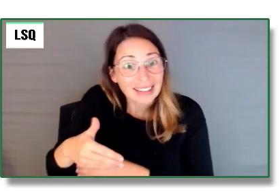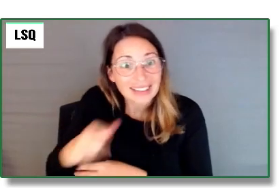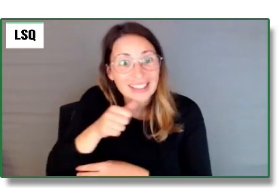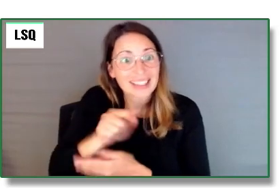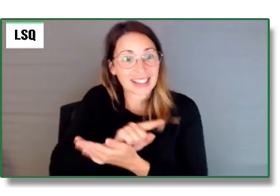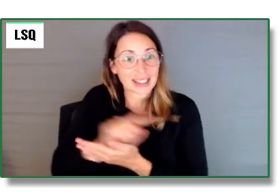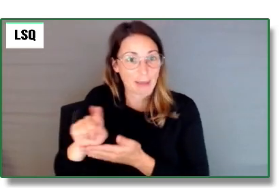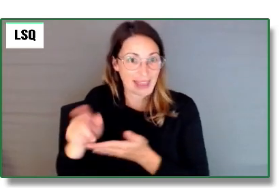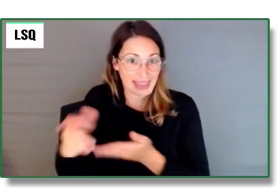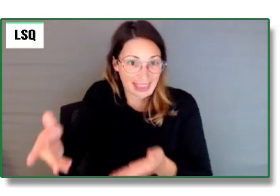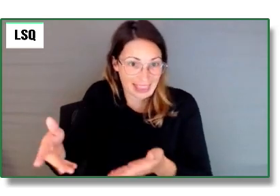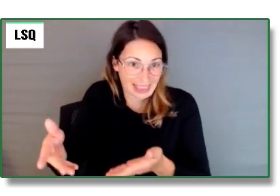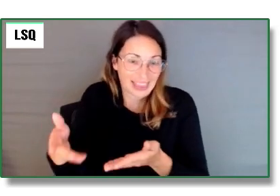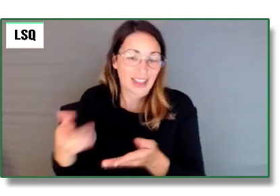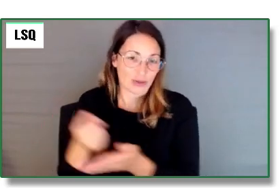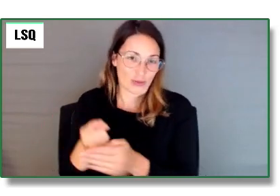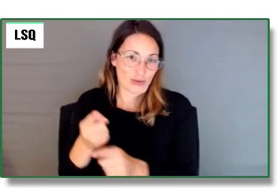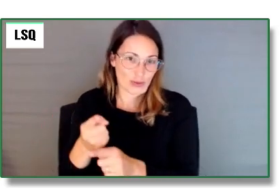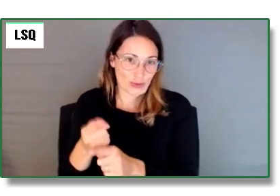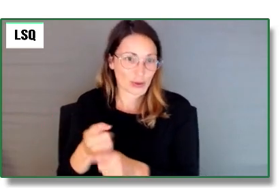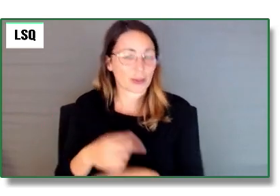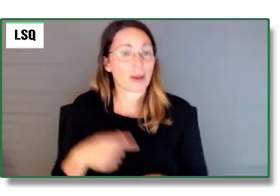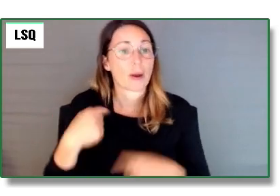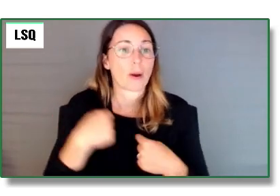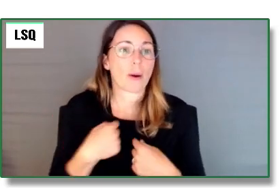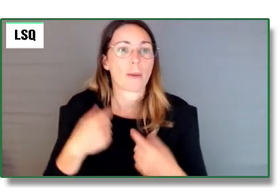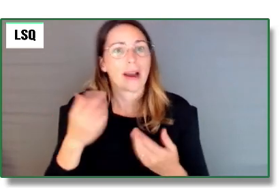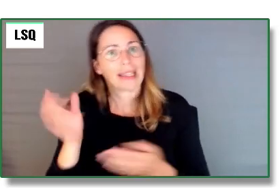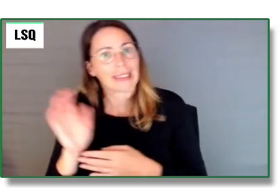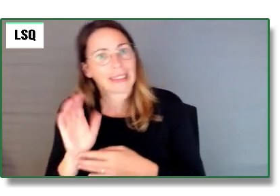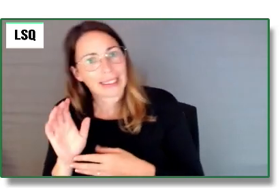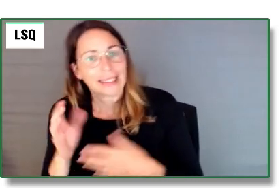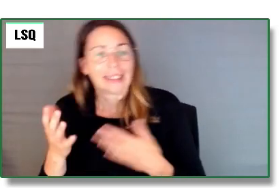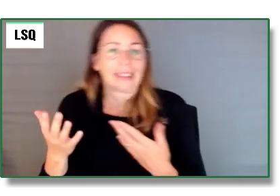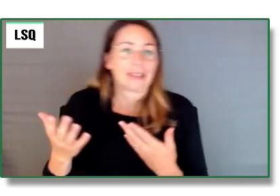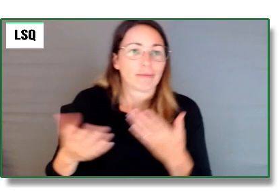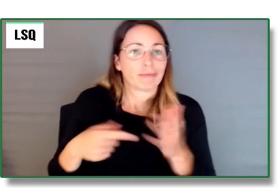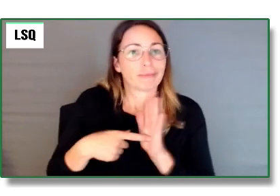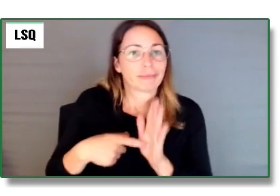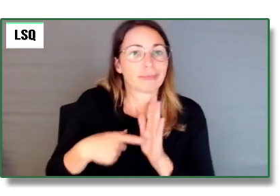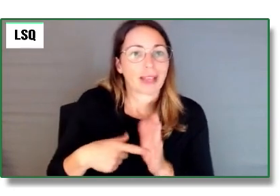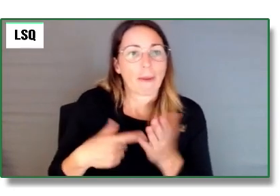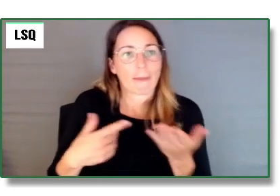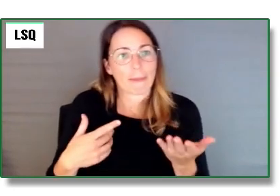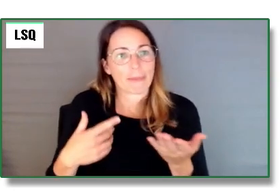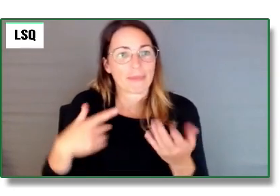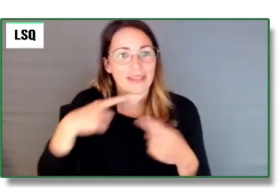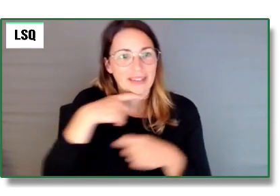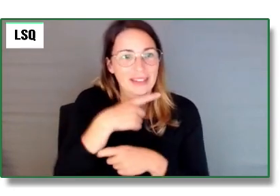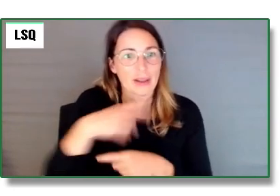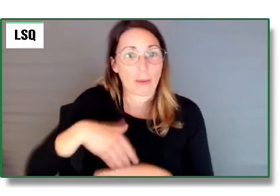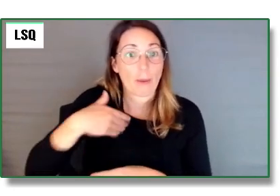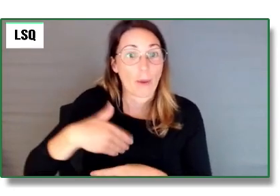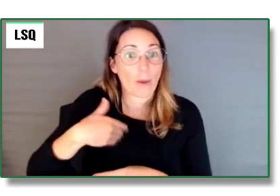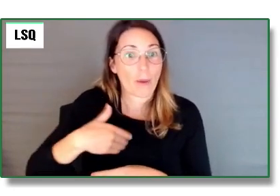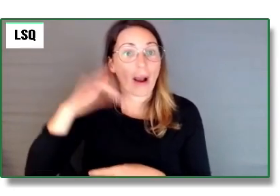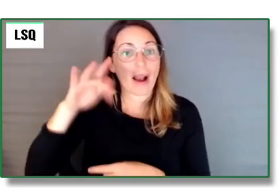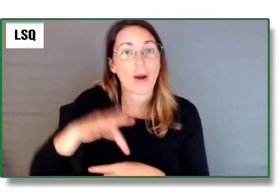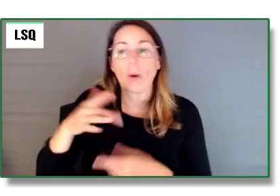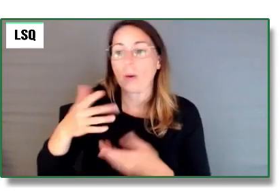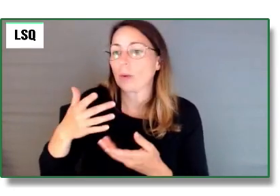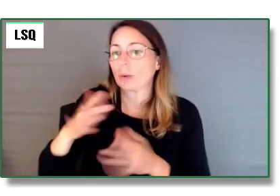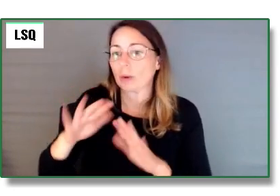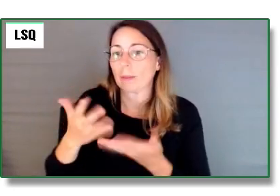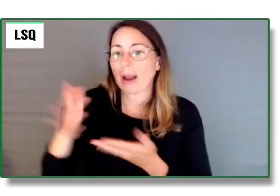du mal avec les cafés, donc en général, c'est à cause du processus de sélection. Euh, j'ai pas